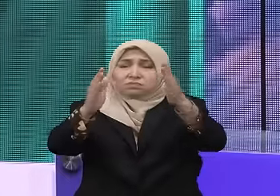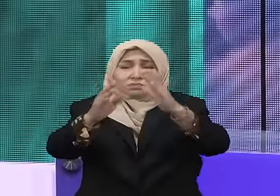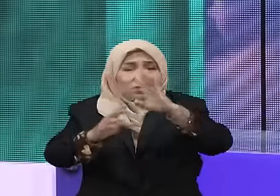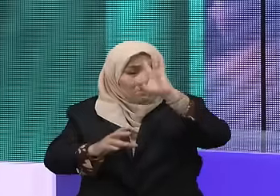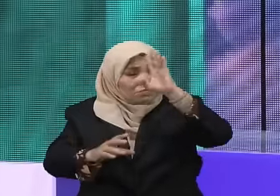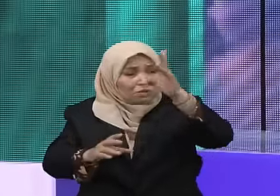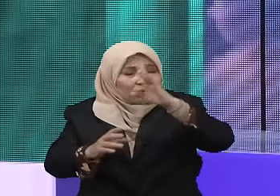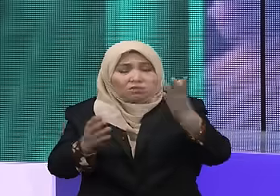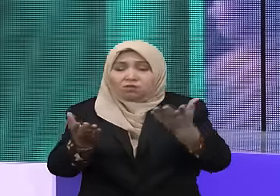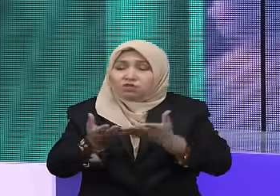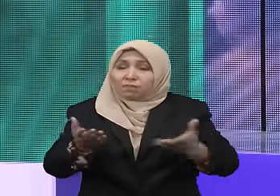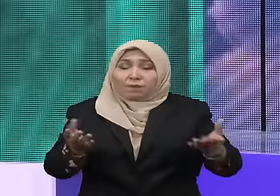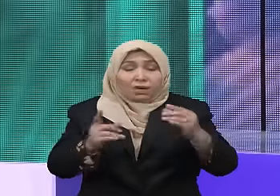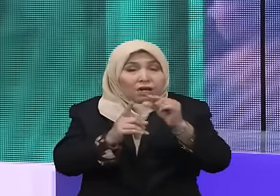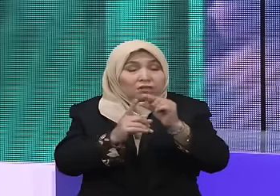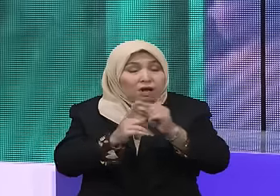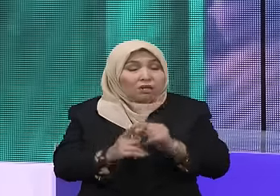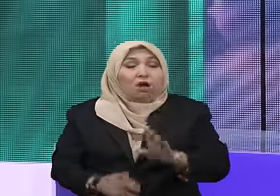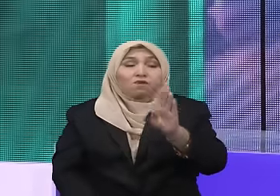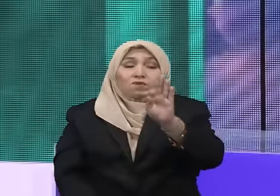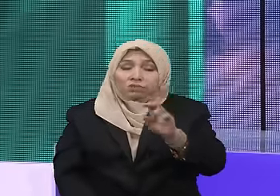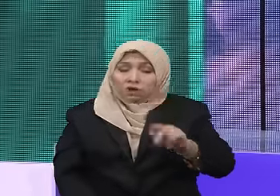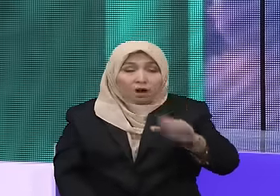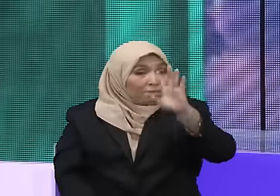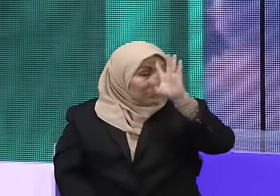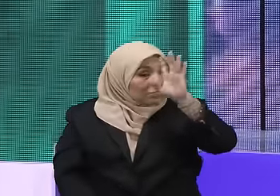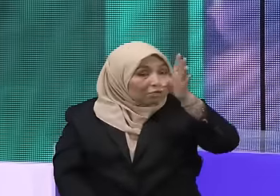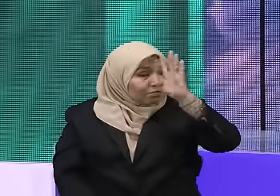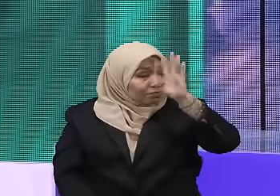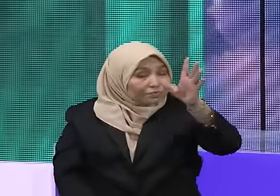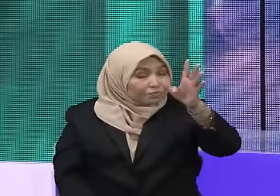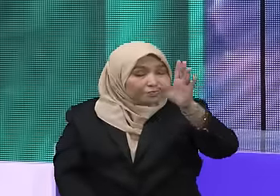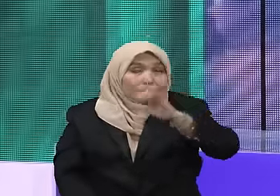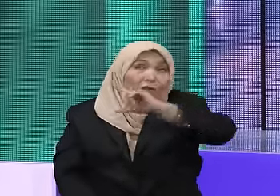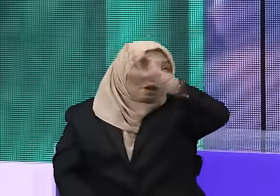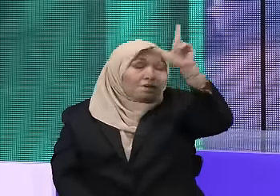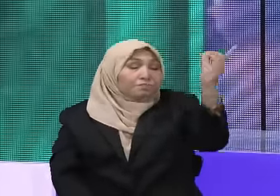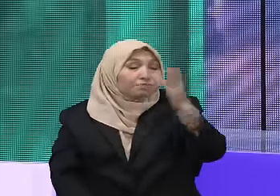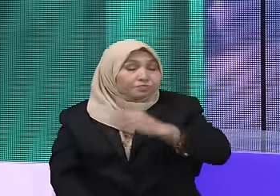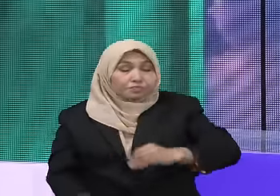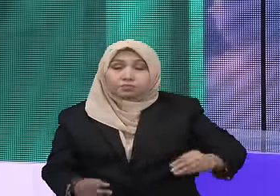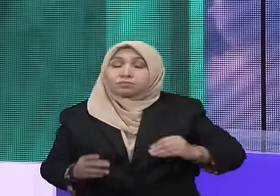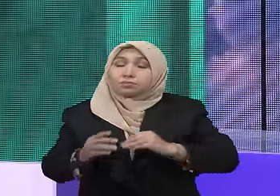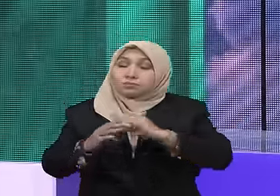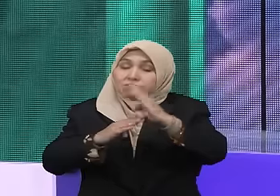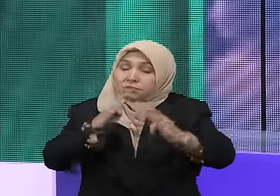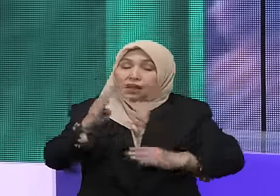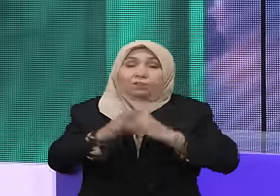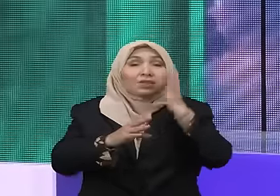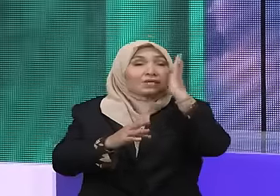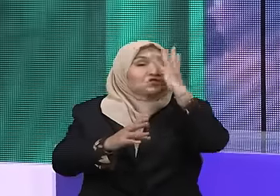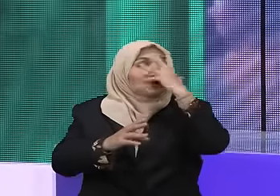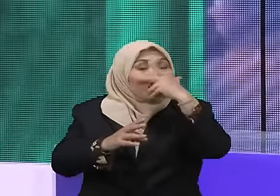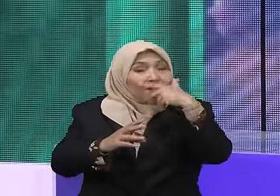sini diletakkan penggunaan perkataan fatara, iaitu pencipta yang langit dan bumi, bukan sekadar cipta, tetapi dicantikkan.